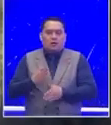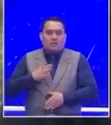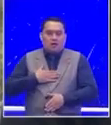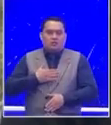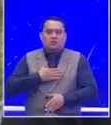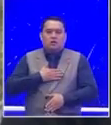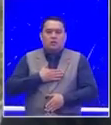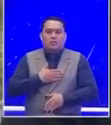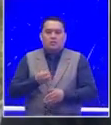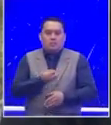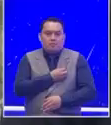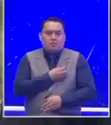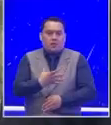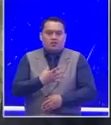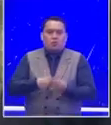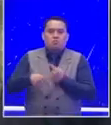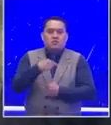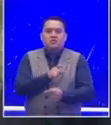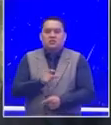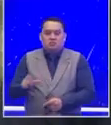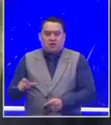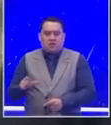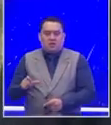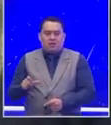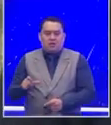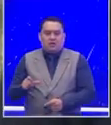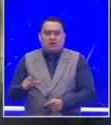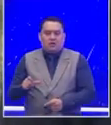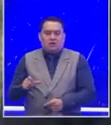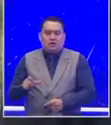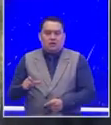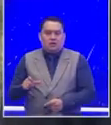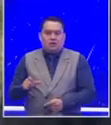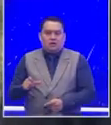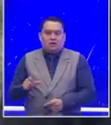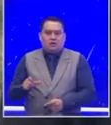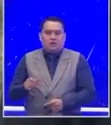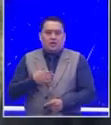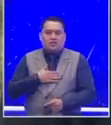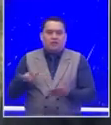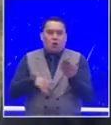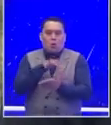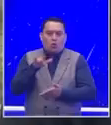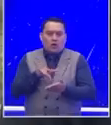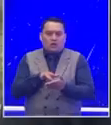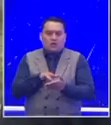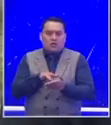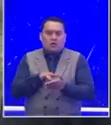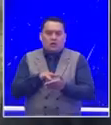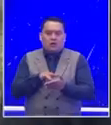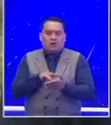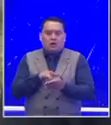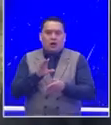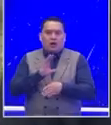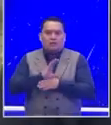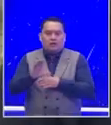нашими меценатами, предпринимателями для нашего города. Она пойдет